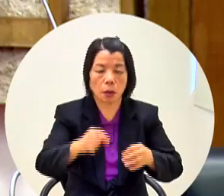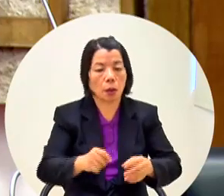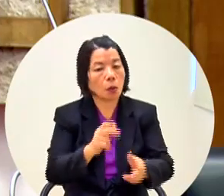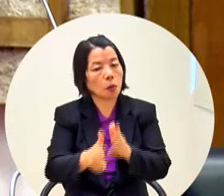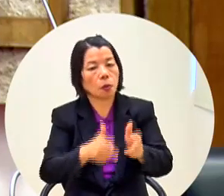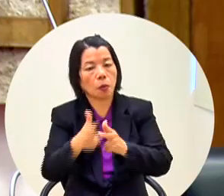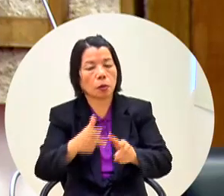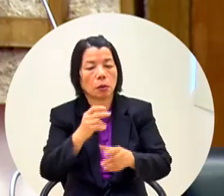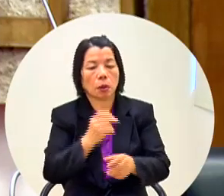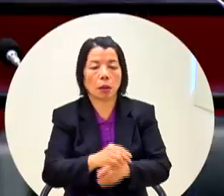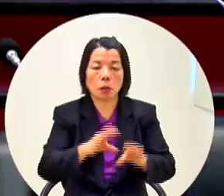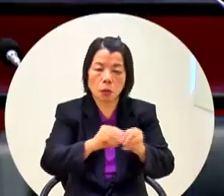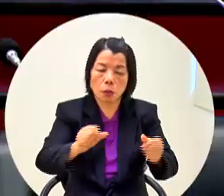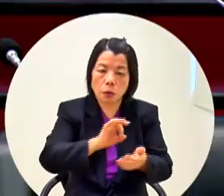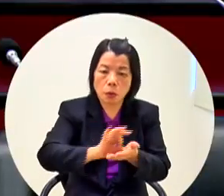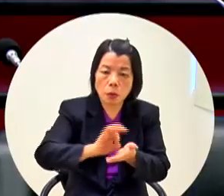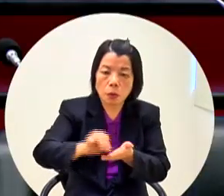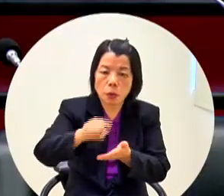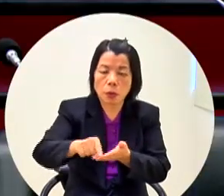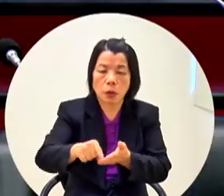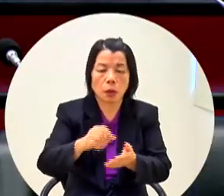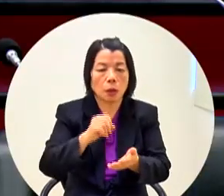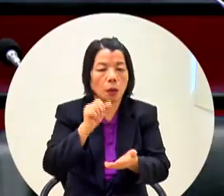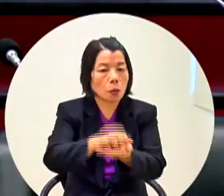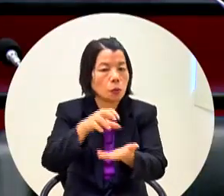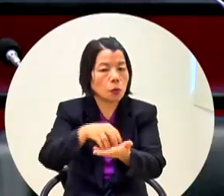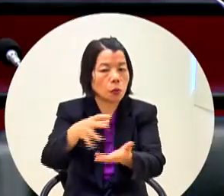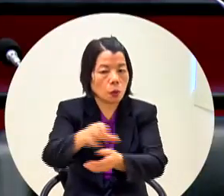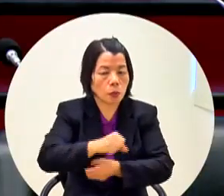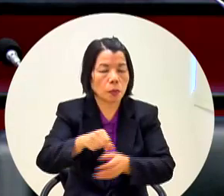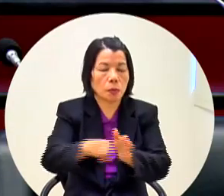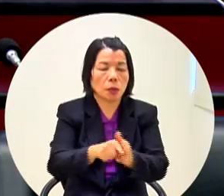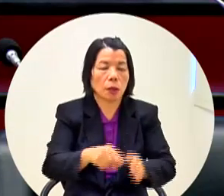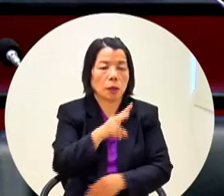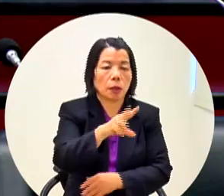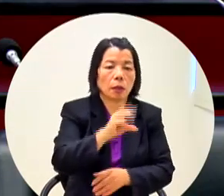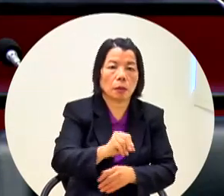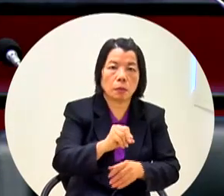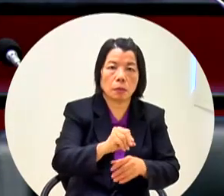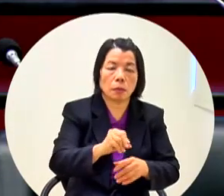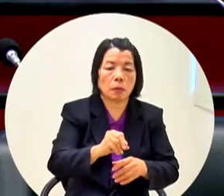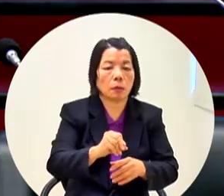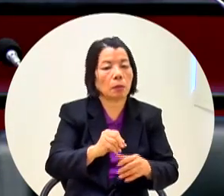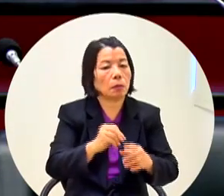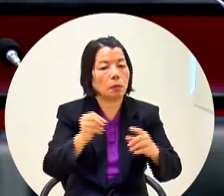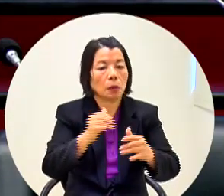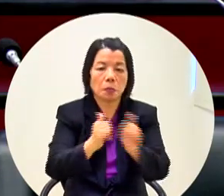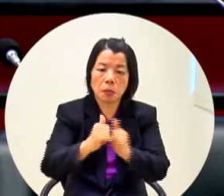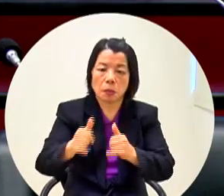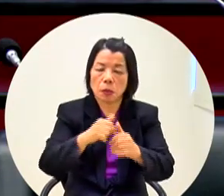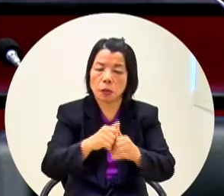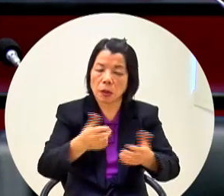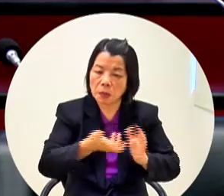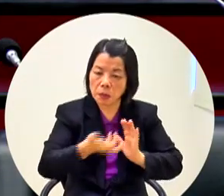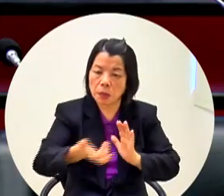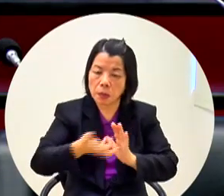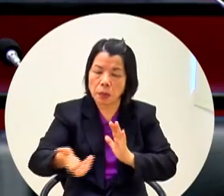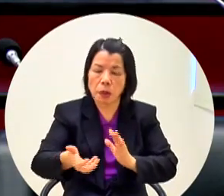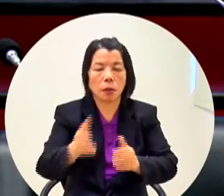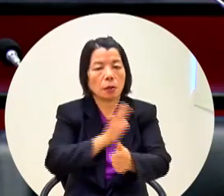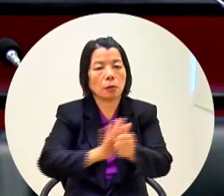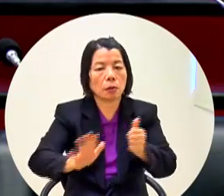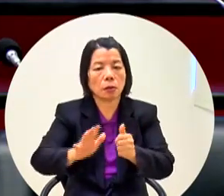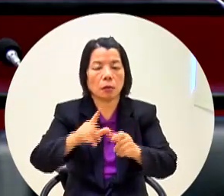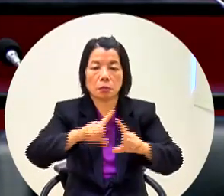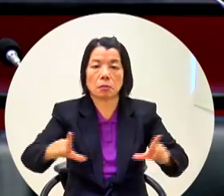一个用地的取得，以及我们20,000多户的居民的一个迁移哈，一个大的一个影响哈。